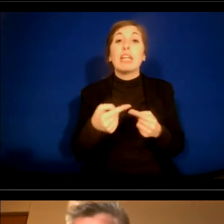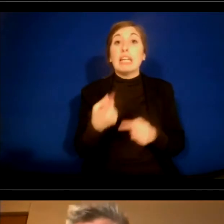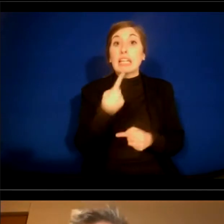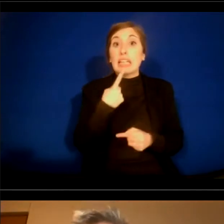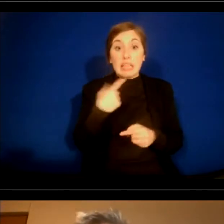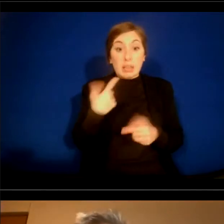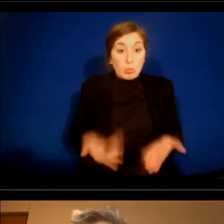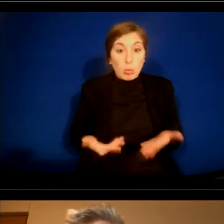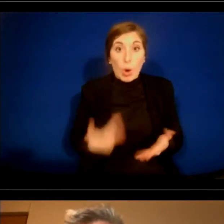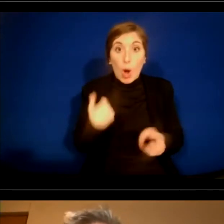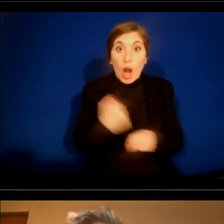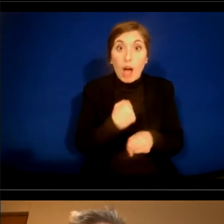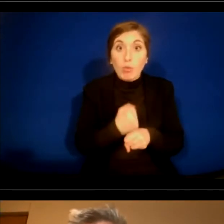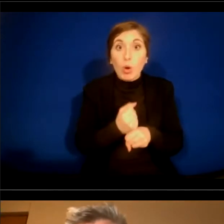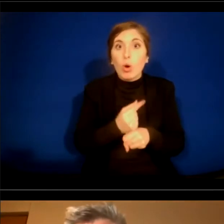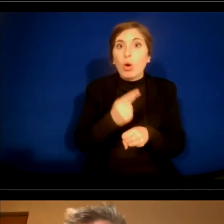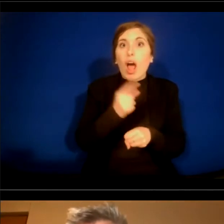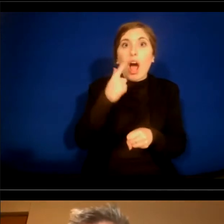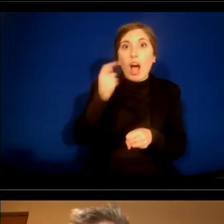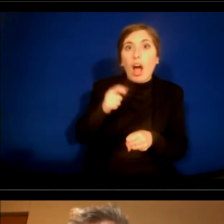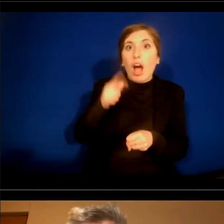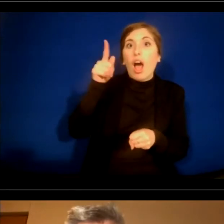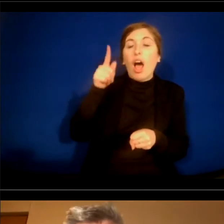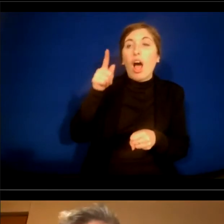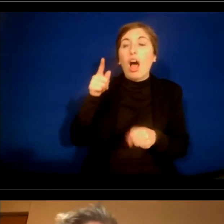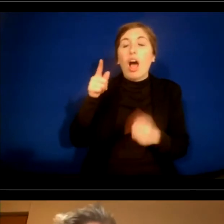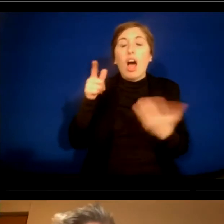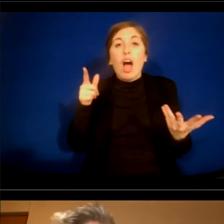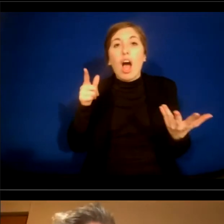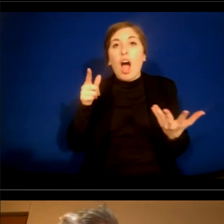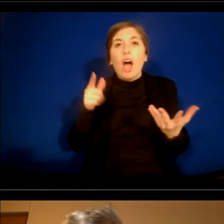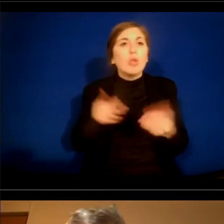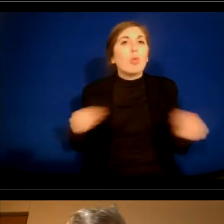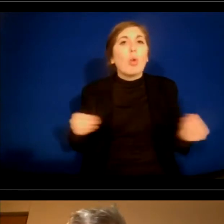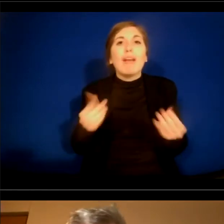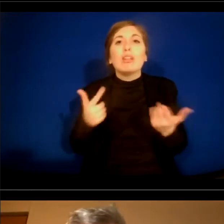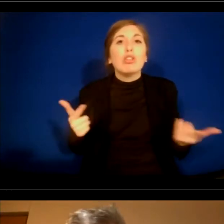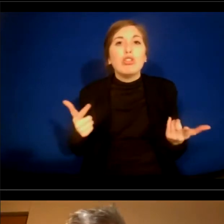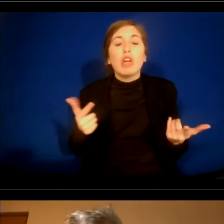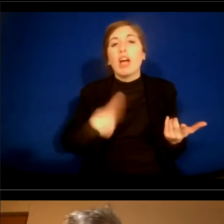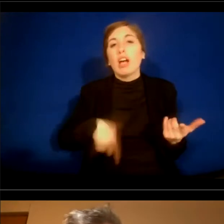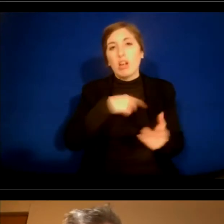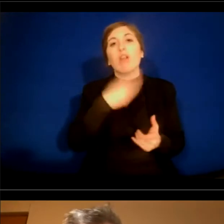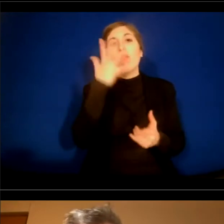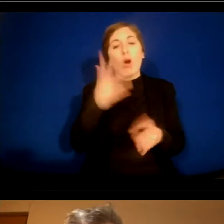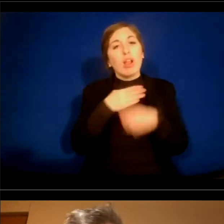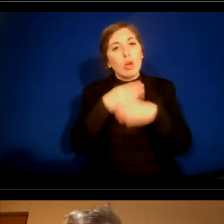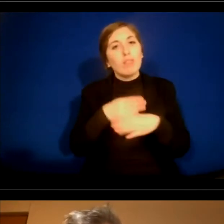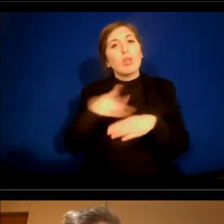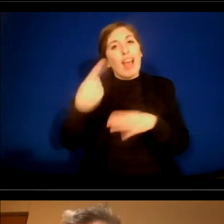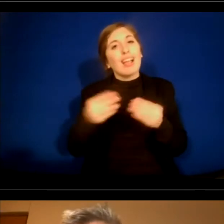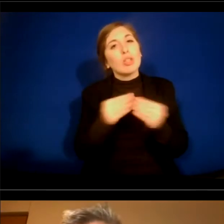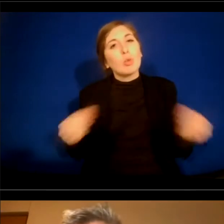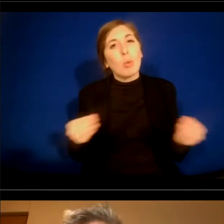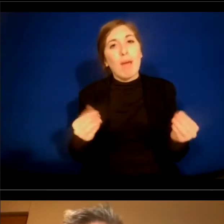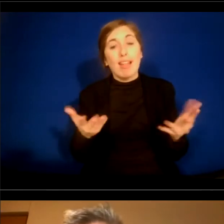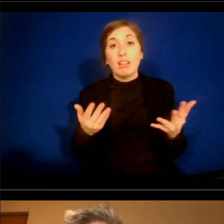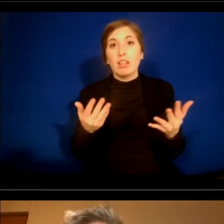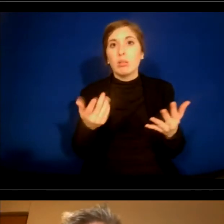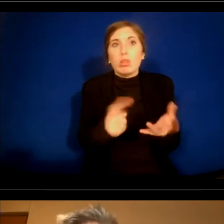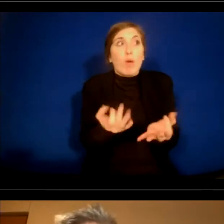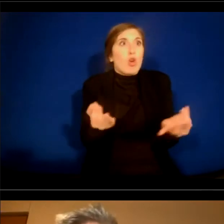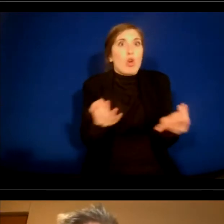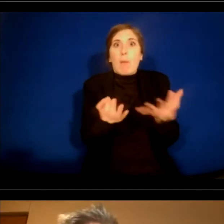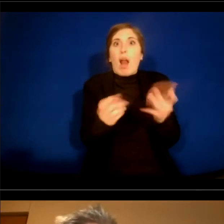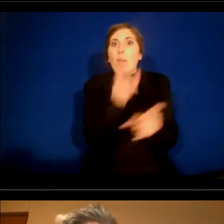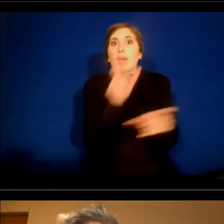non ha strumenti e quindi volevamo condividere strumenti di assessment, perché è normale, insomma, le persone sono di passaggio e quindi